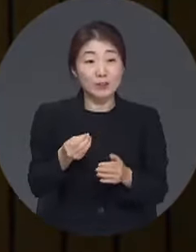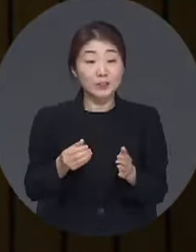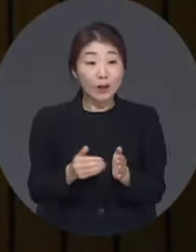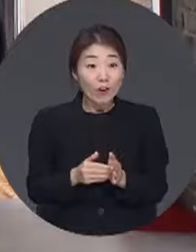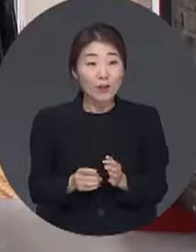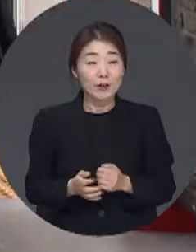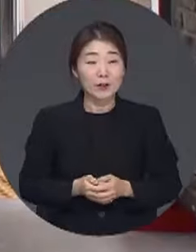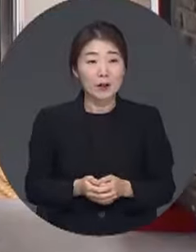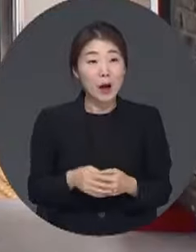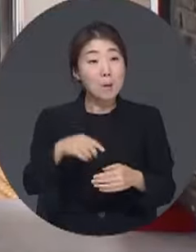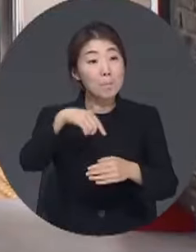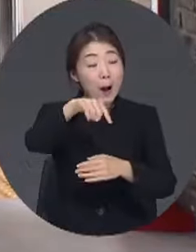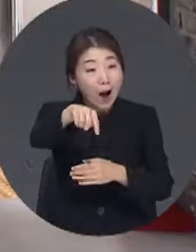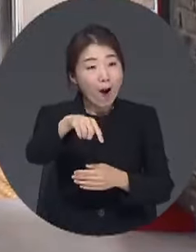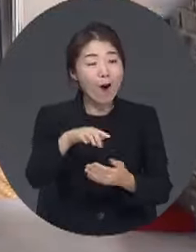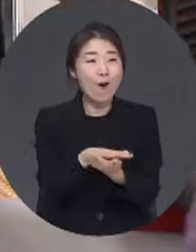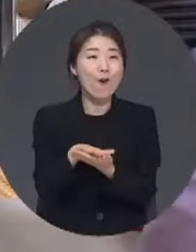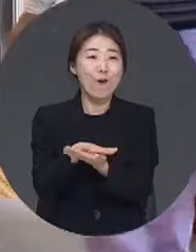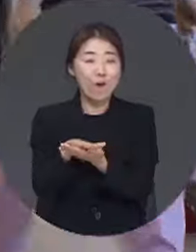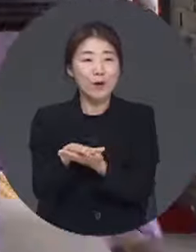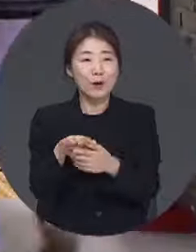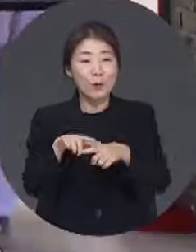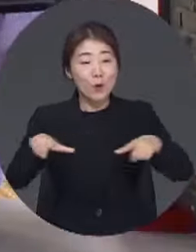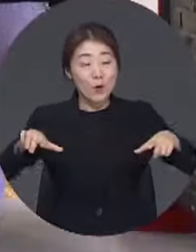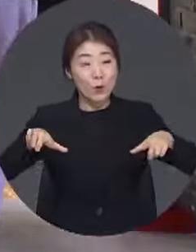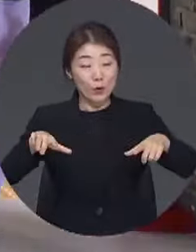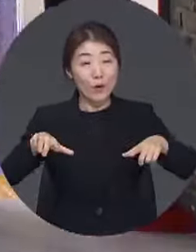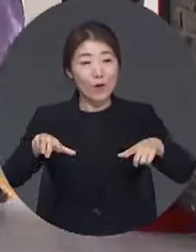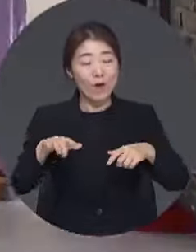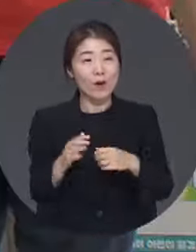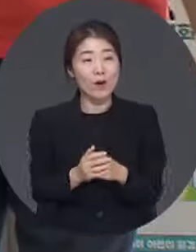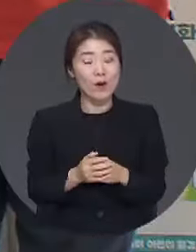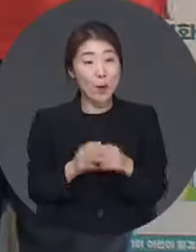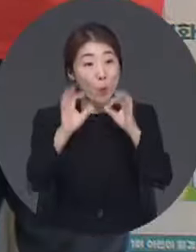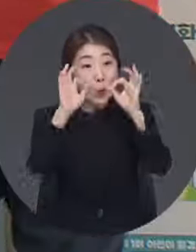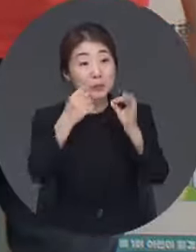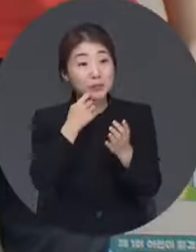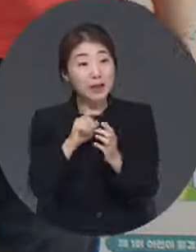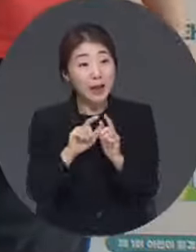모처럼 바나들 하며 평소에 보기 힘들었던 영화